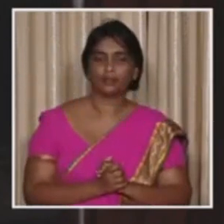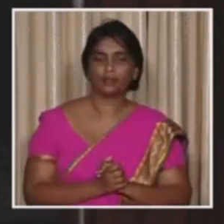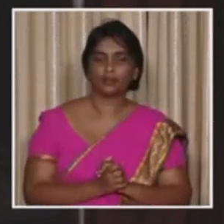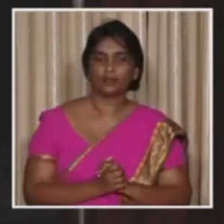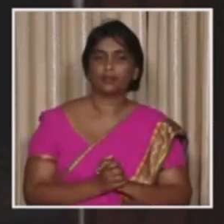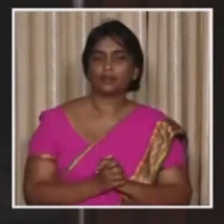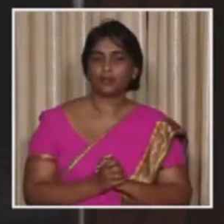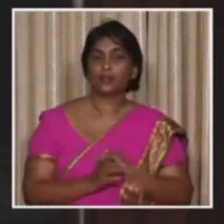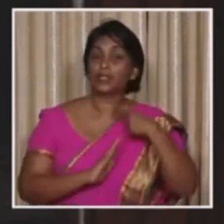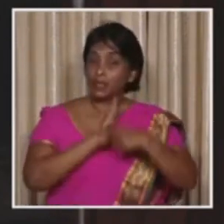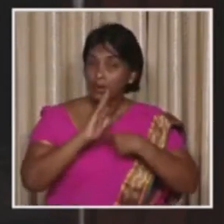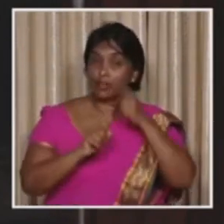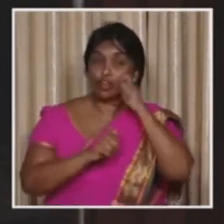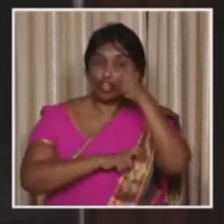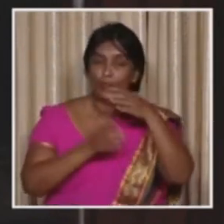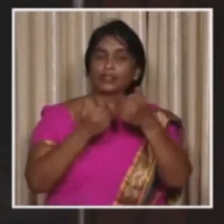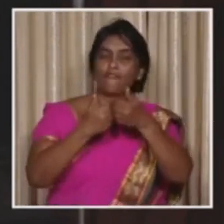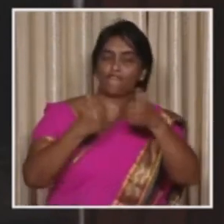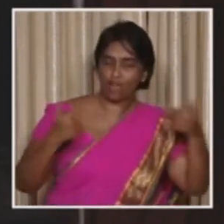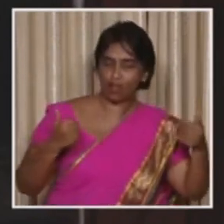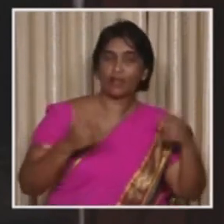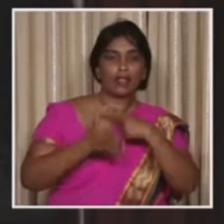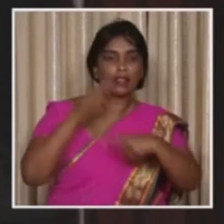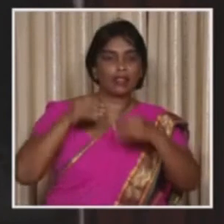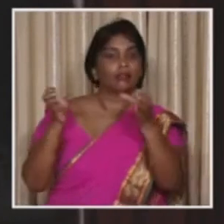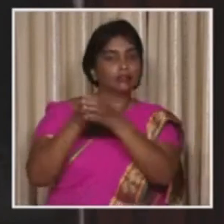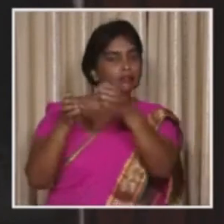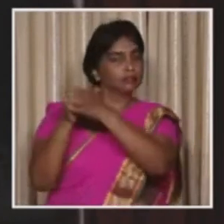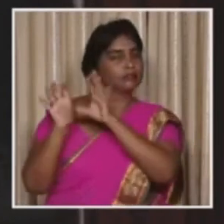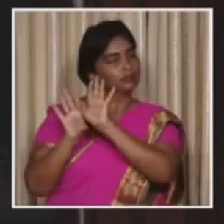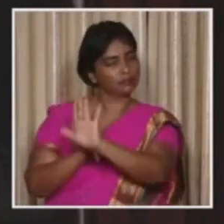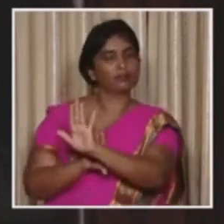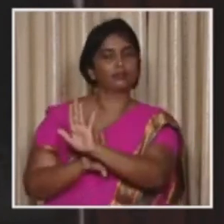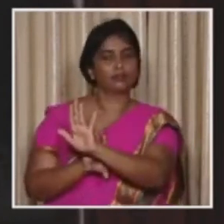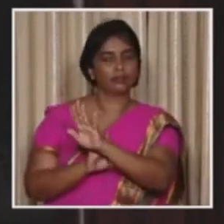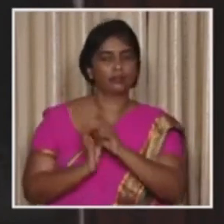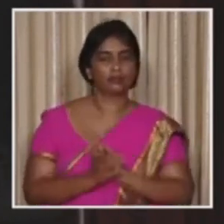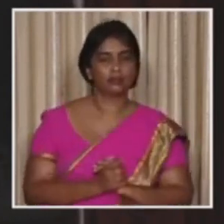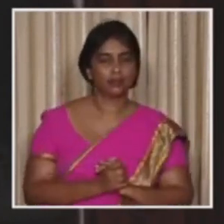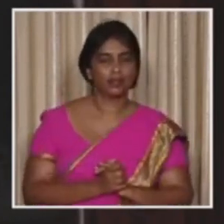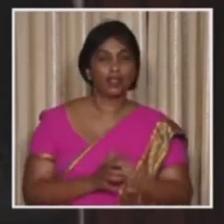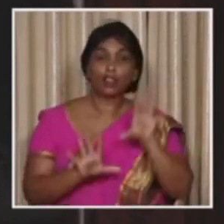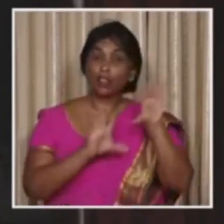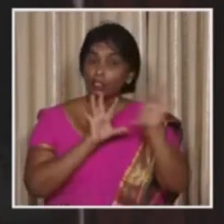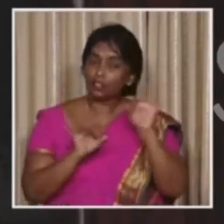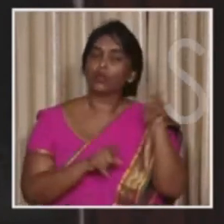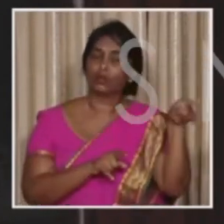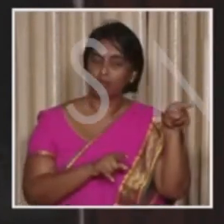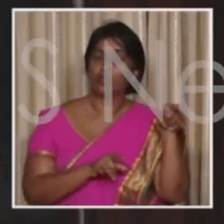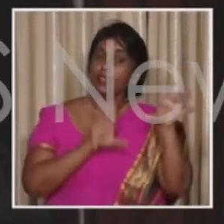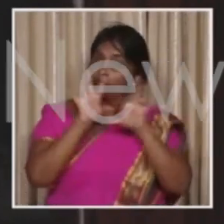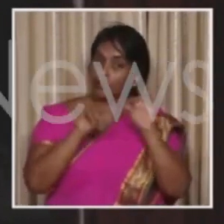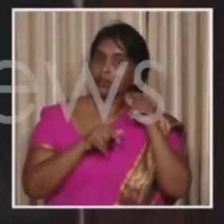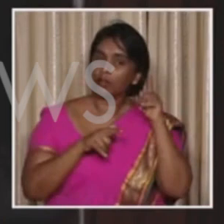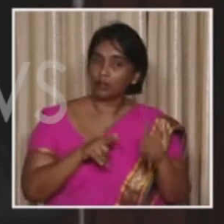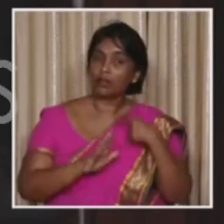ඒ නිසා රටේ මිනිස්සු එක පැත්තක ඉන්න, දේශපාලන පක්ෂ සහ දේශපාලන නායකයෝ තව පැත්තක ඉන්න. ඒ තෝරා ගැනීම කරන්න. ඒ තෝරා ගැනීම